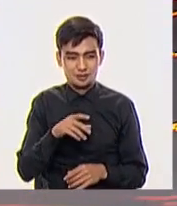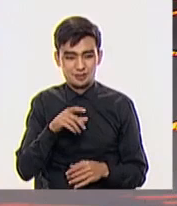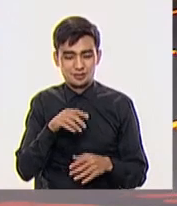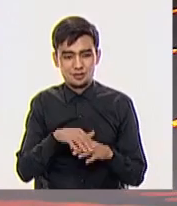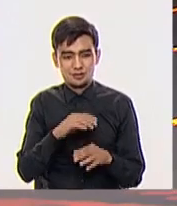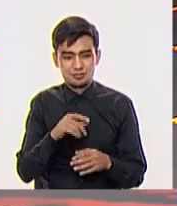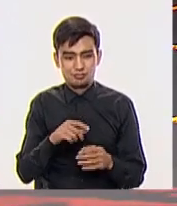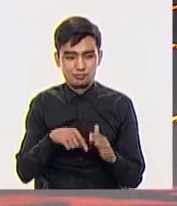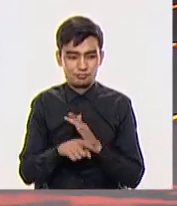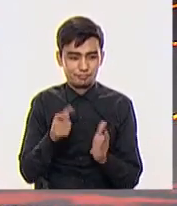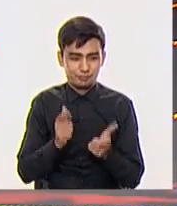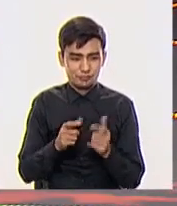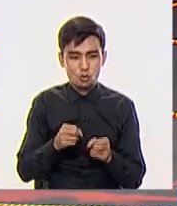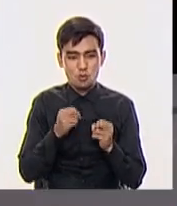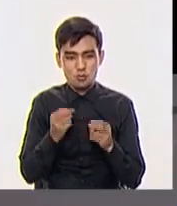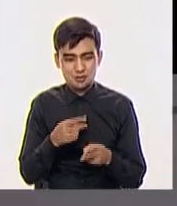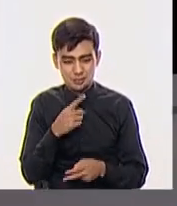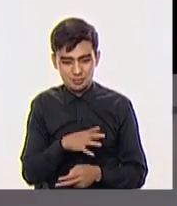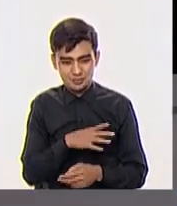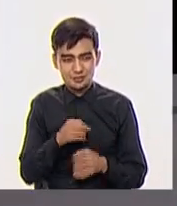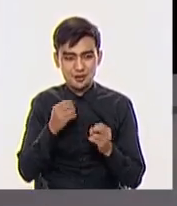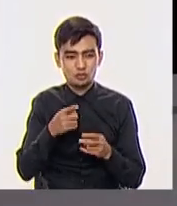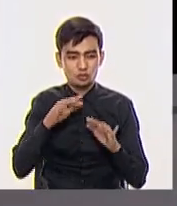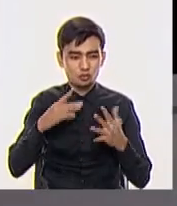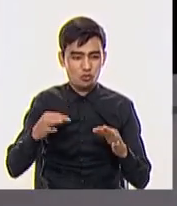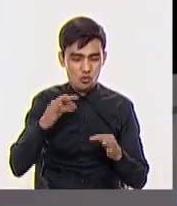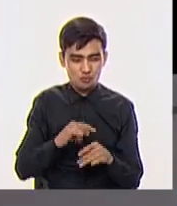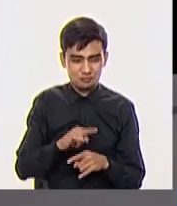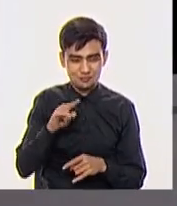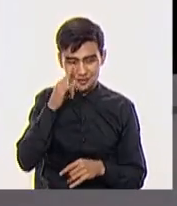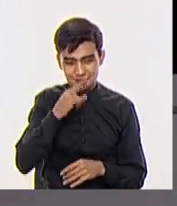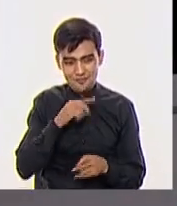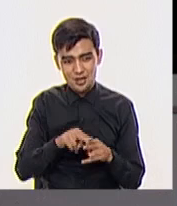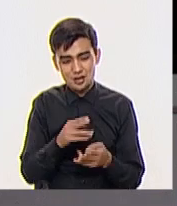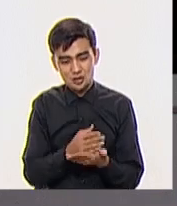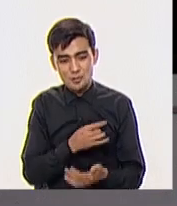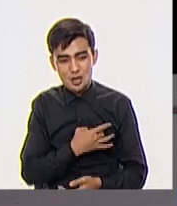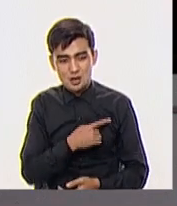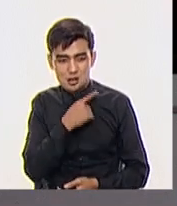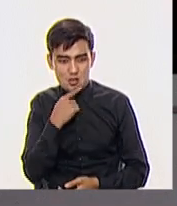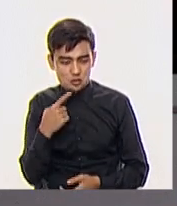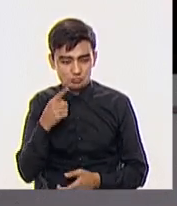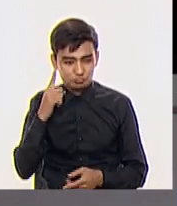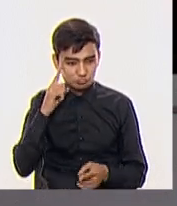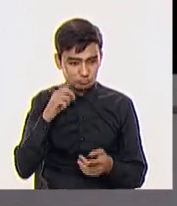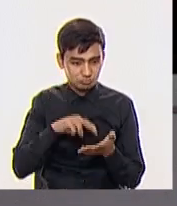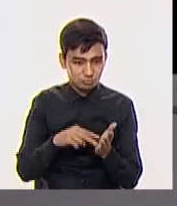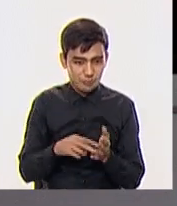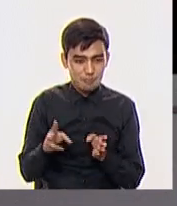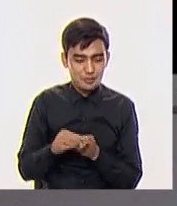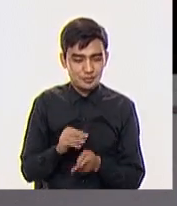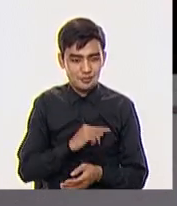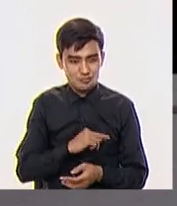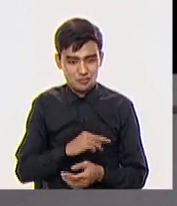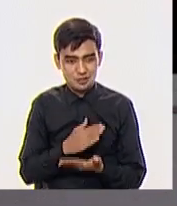назвав инцидент серьезным и опасным. Как эти события могут отразиться на Казахстане? Ведь Беларусь – наш стратегический партнер. Во всем